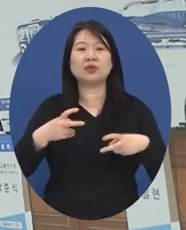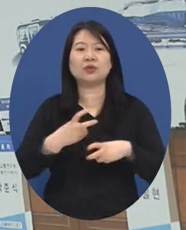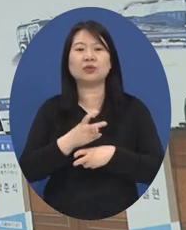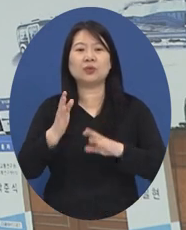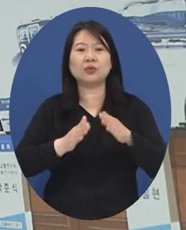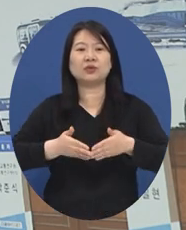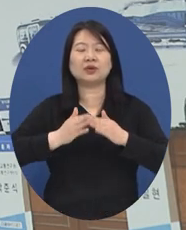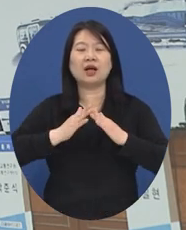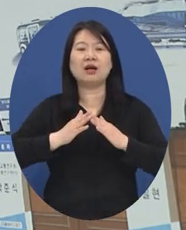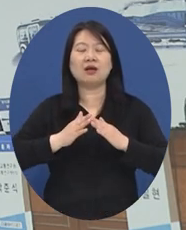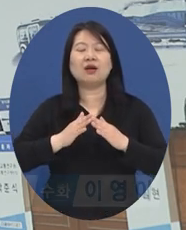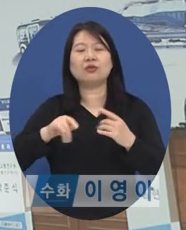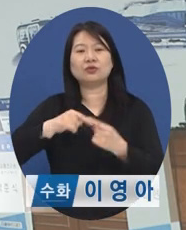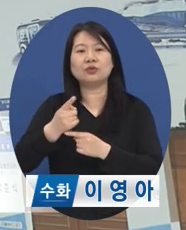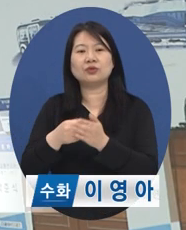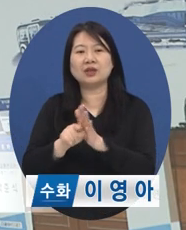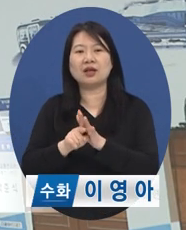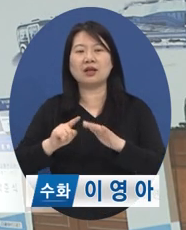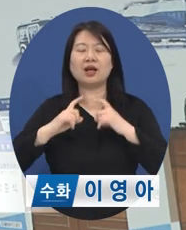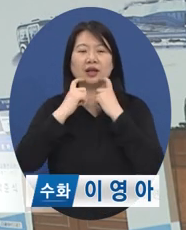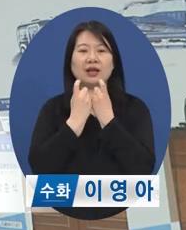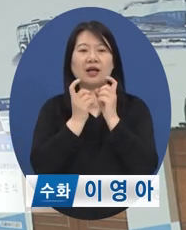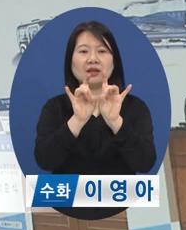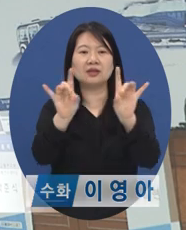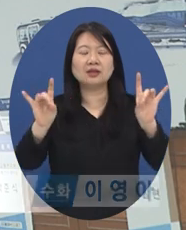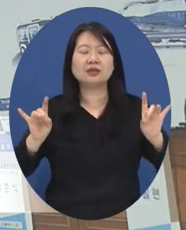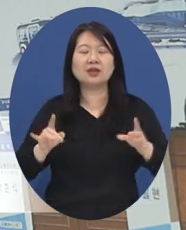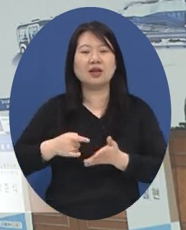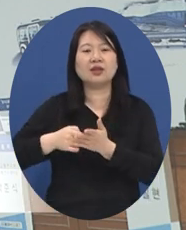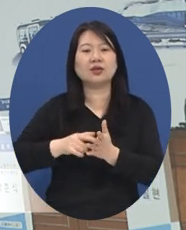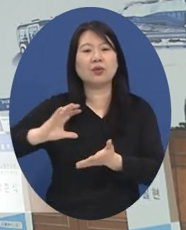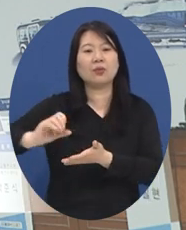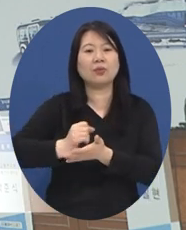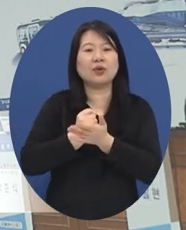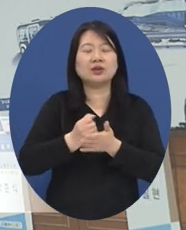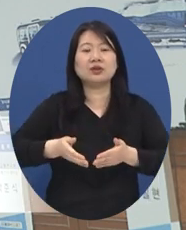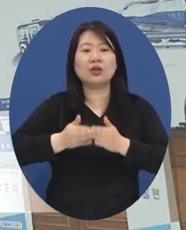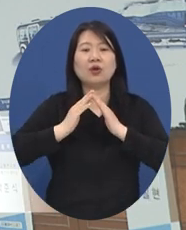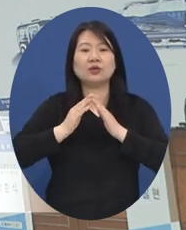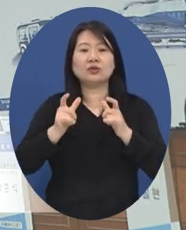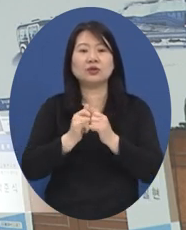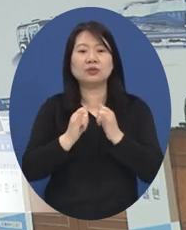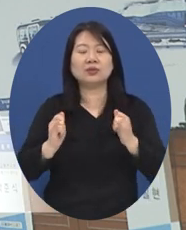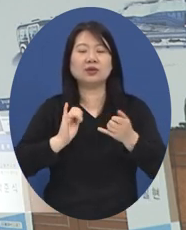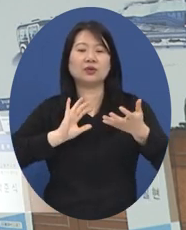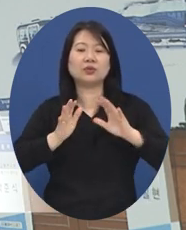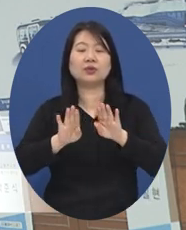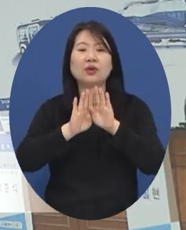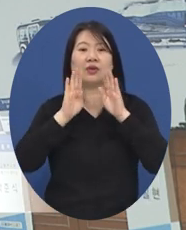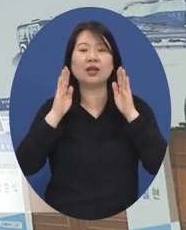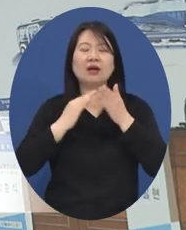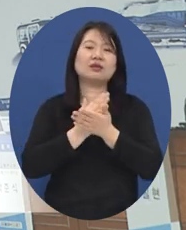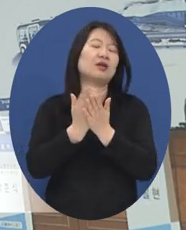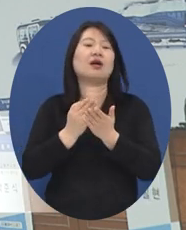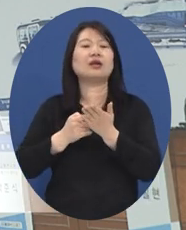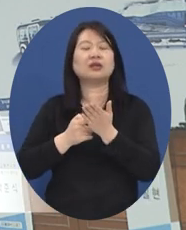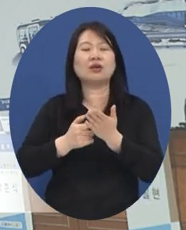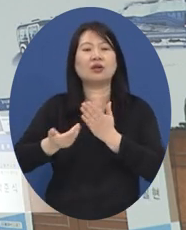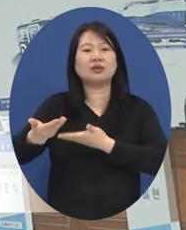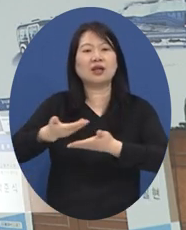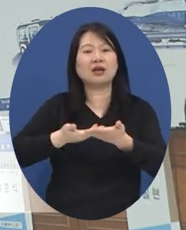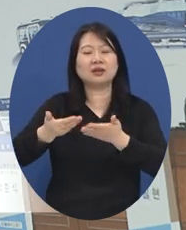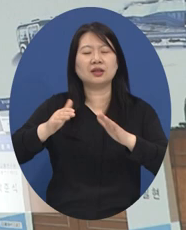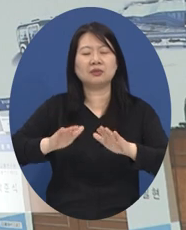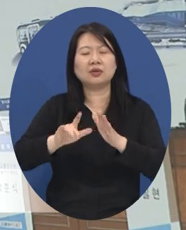경기교통공사의 설립과 운영을 위해 각계각층의 의견을 모으는 경기교통공사 설립주민공청회가 열렸습니다. 다양한 의견이